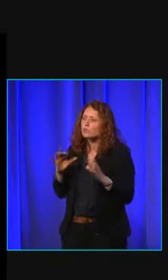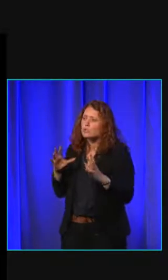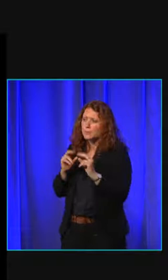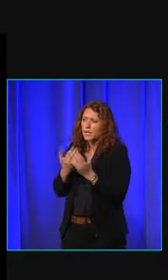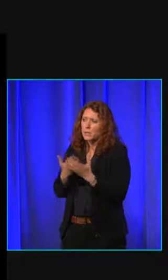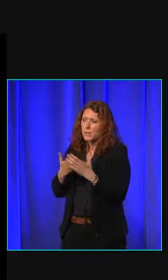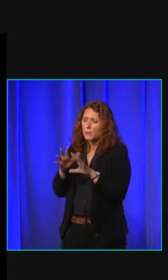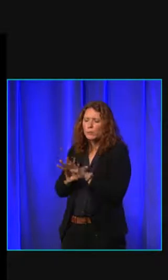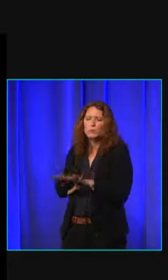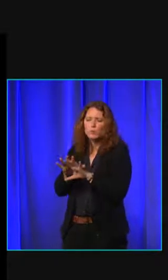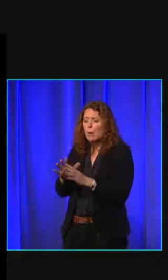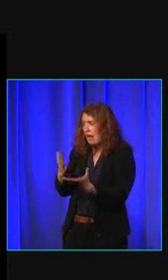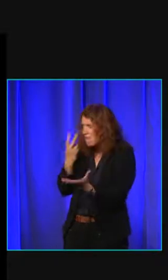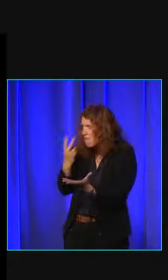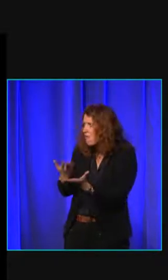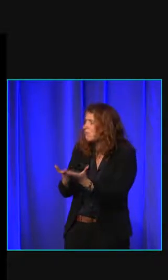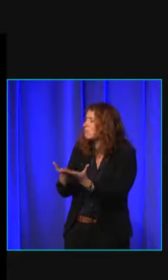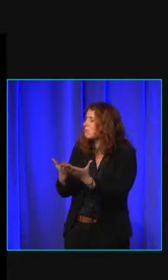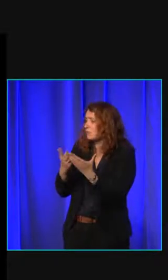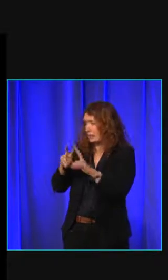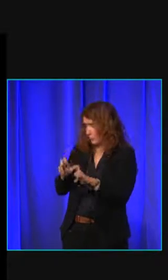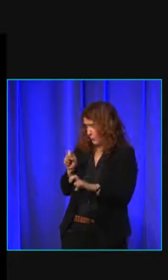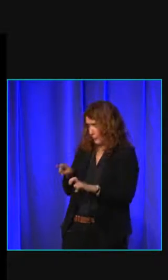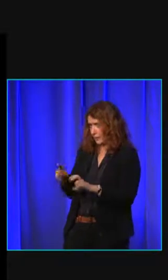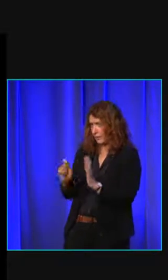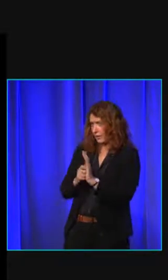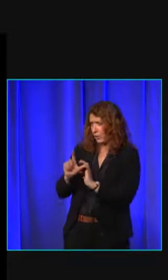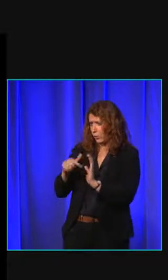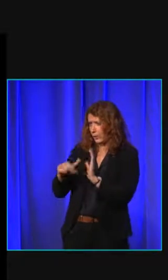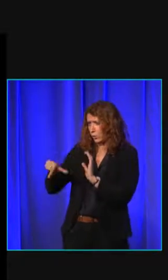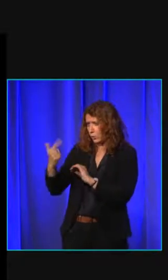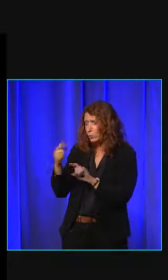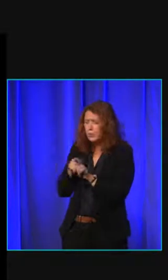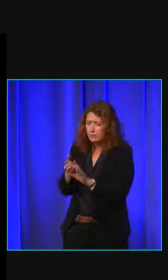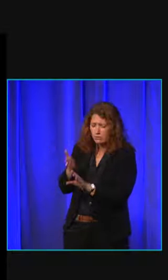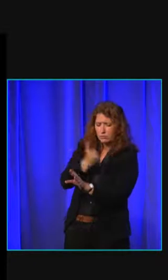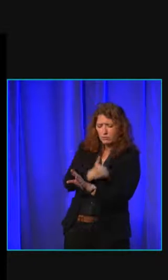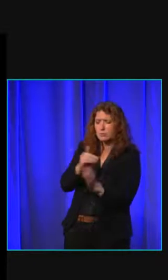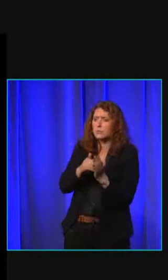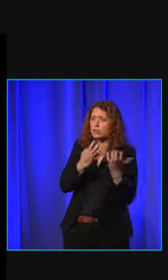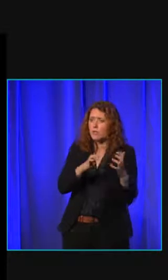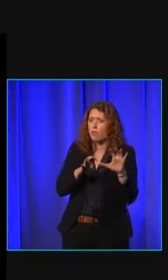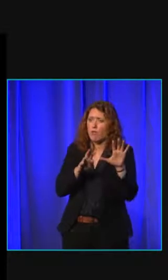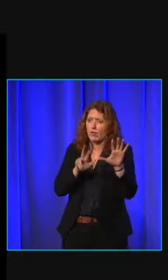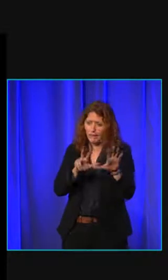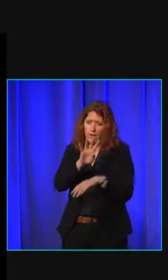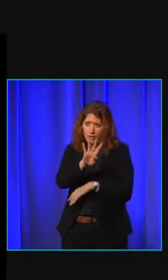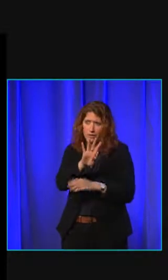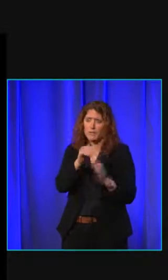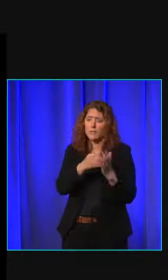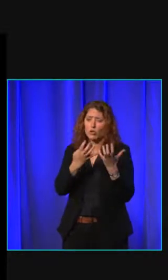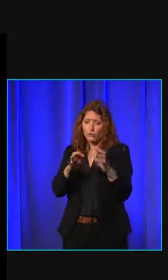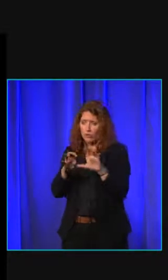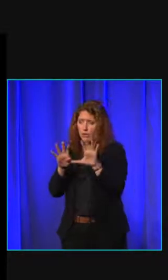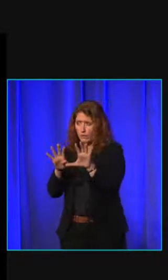voyez, l'étude date de 2012 et j'ai trouvé des travaux qui dataient de 1984 et 92, mais qui n'avaient rien à